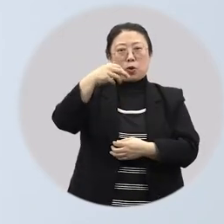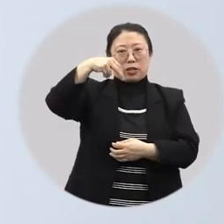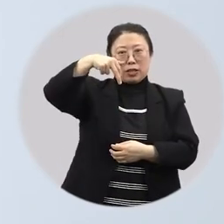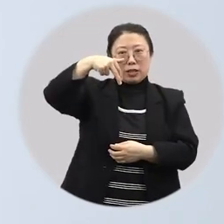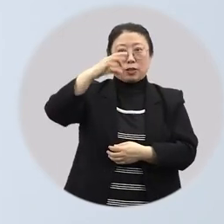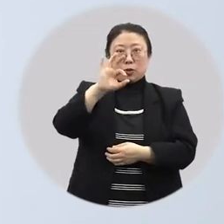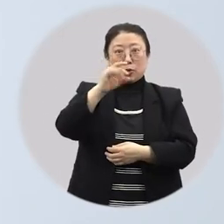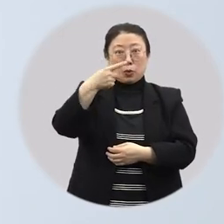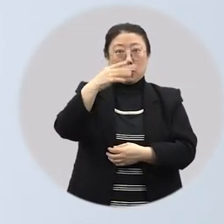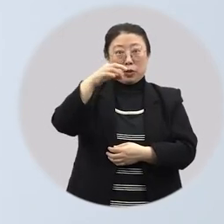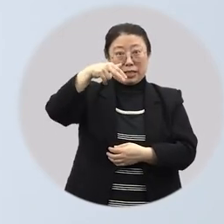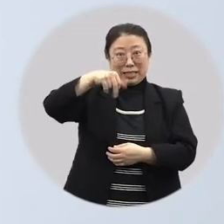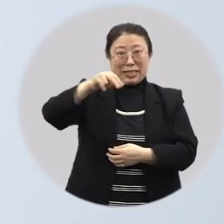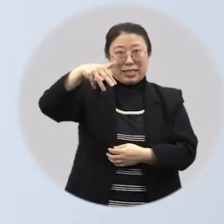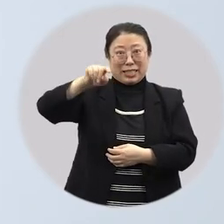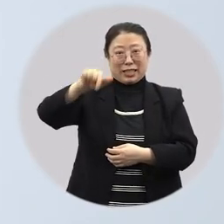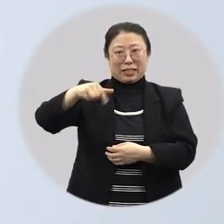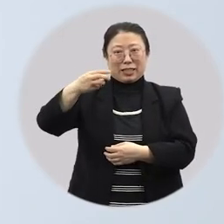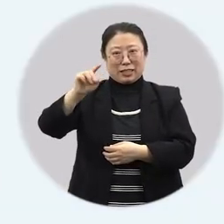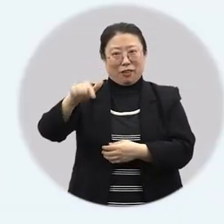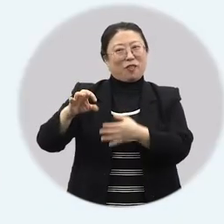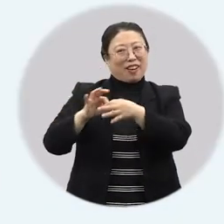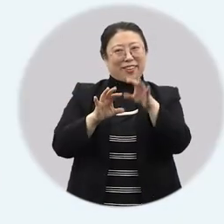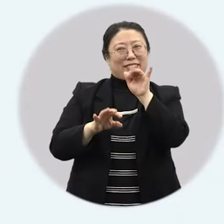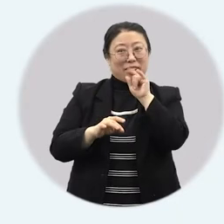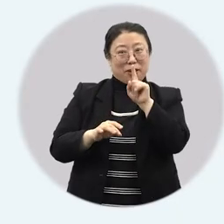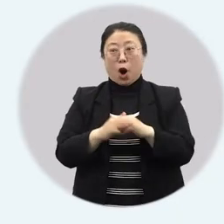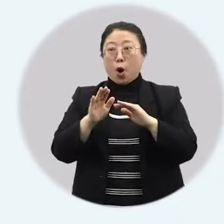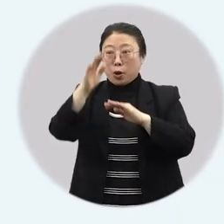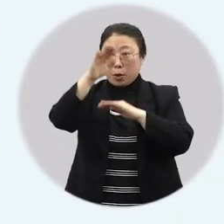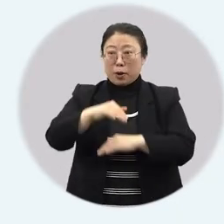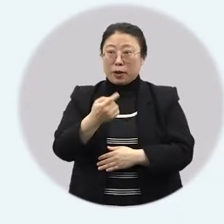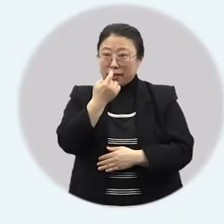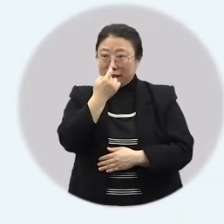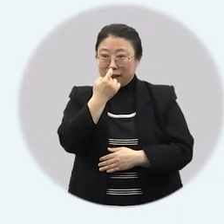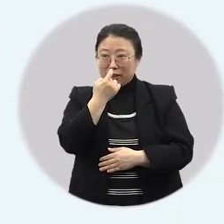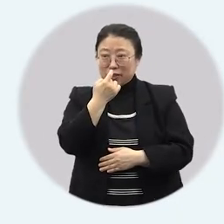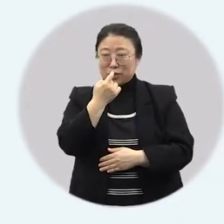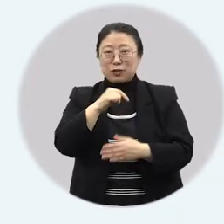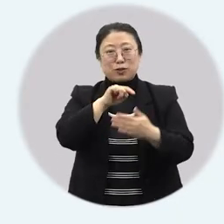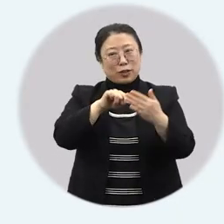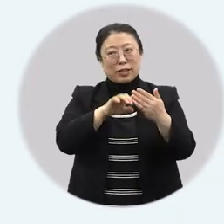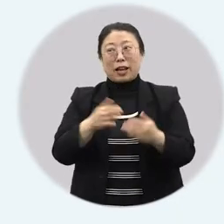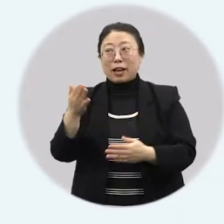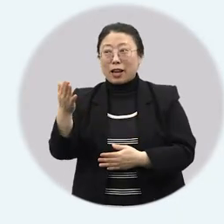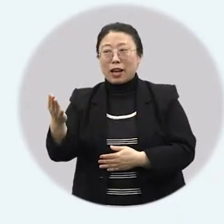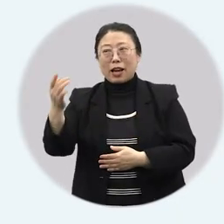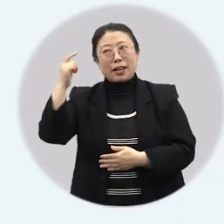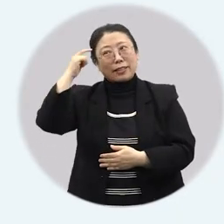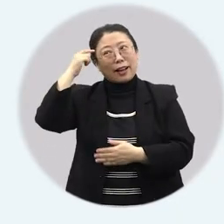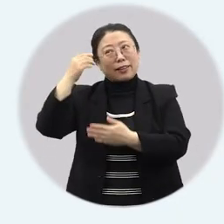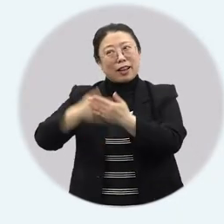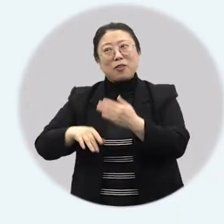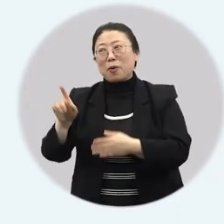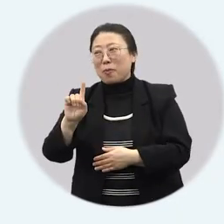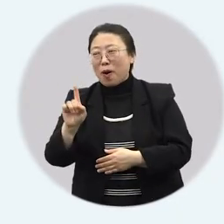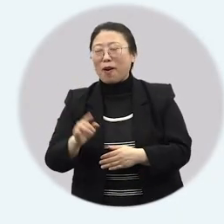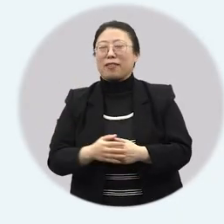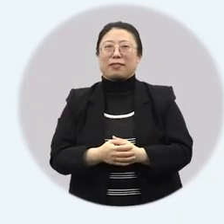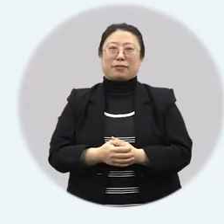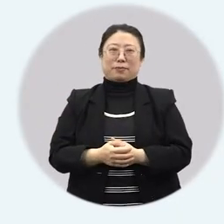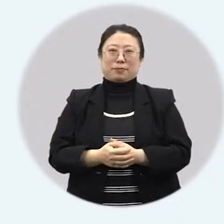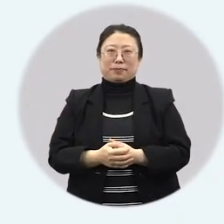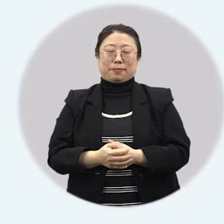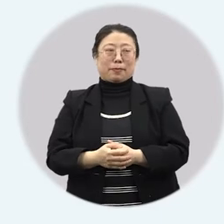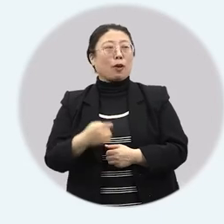말한 동지책력과 관련이 있다고 설명했어요 오늘 배운 내용 중에서 장세인은 어떤게 가장